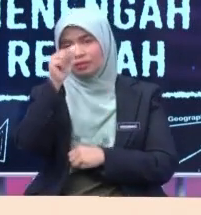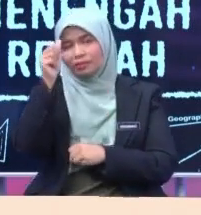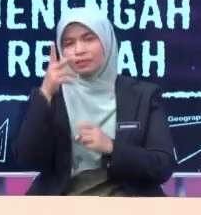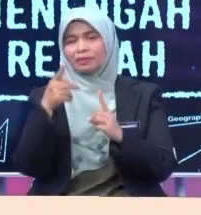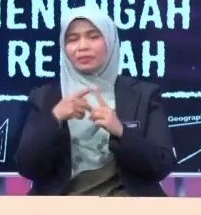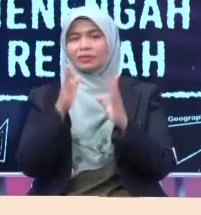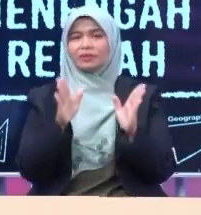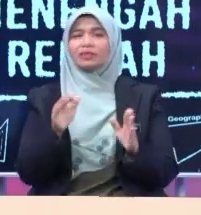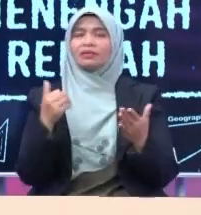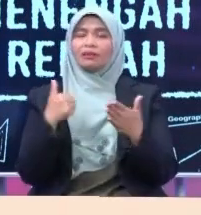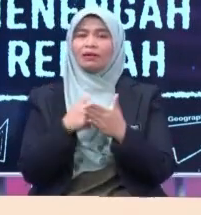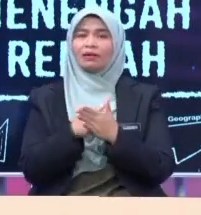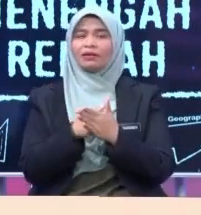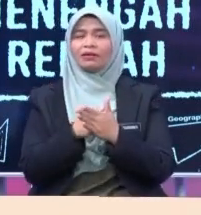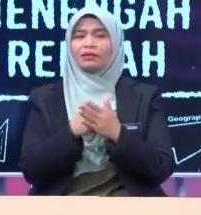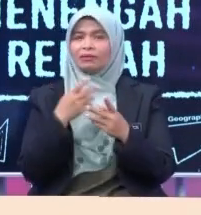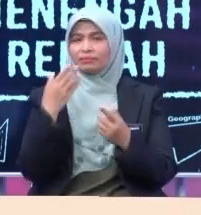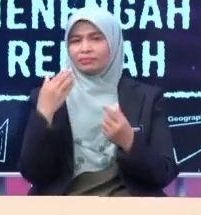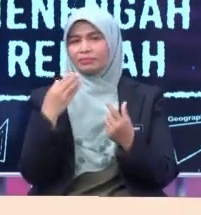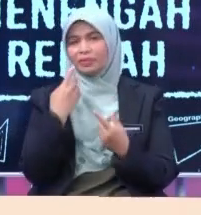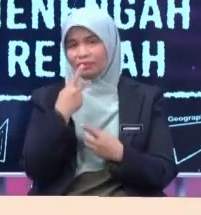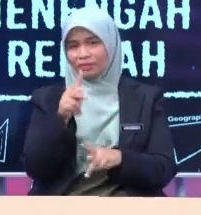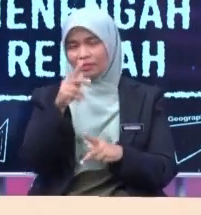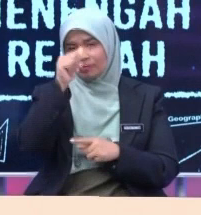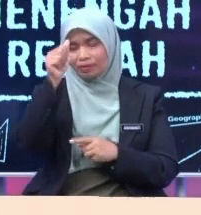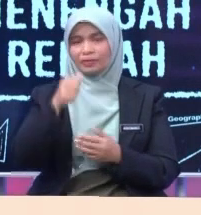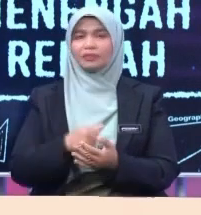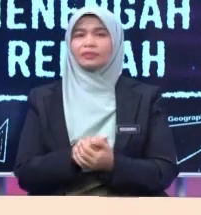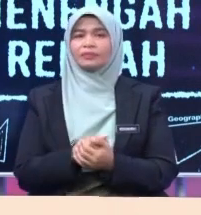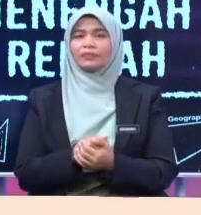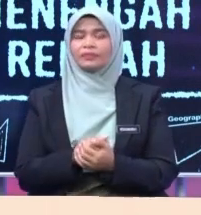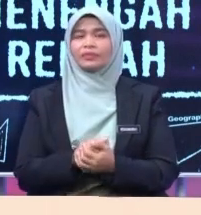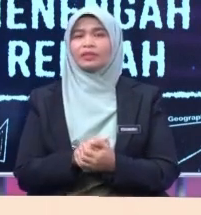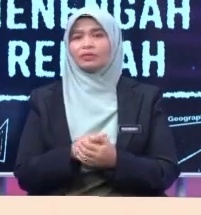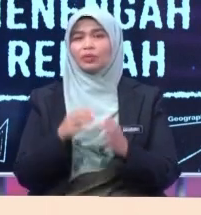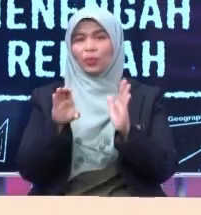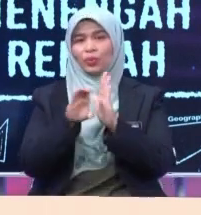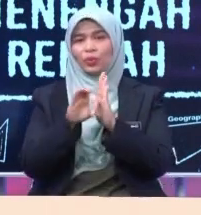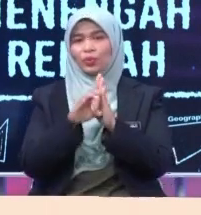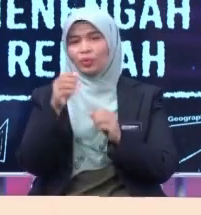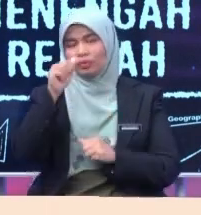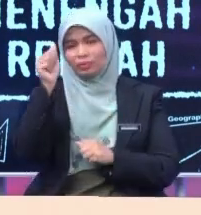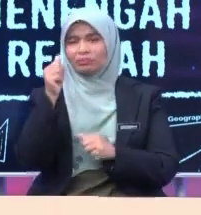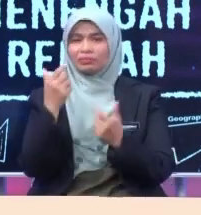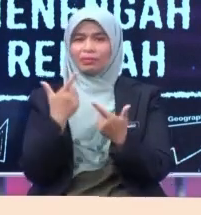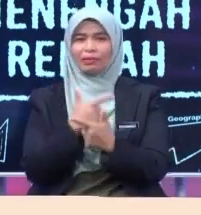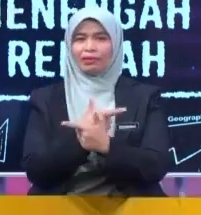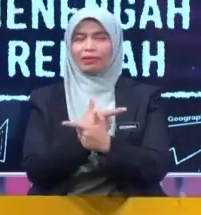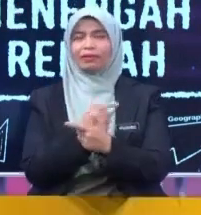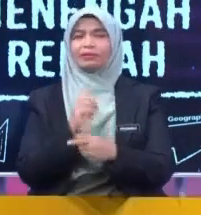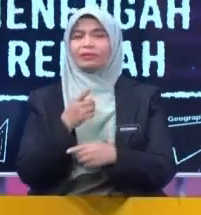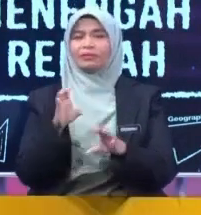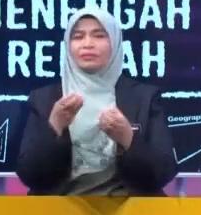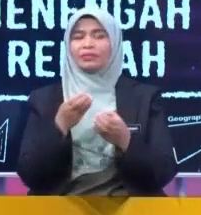yang melanggar larangannya. Contohlah Allah melarang kita untuk berbuat jahat kepada orang